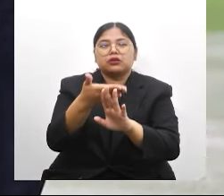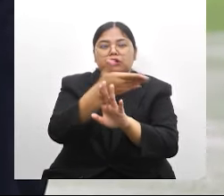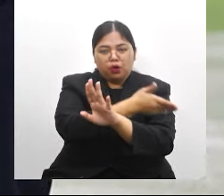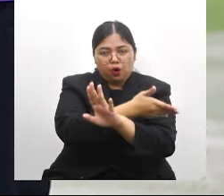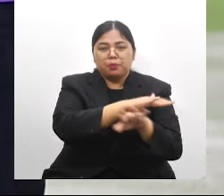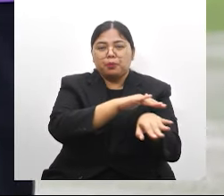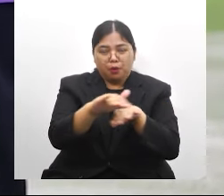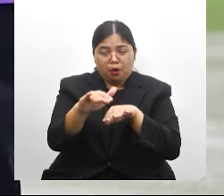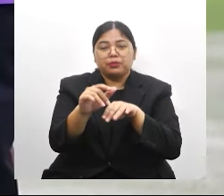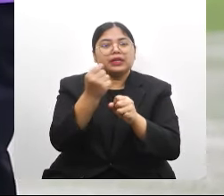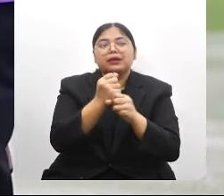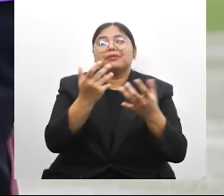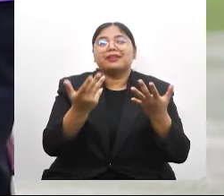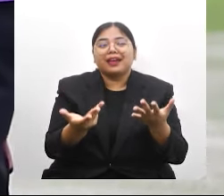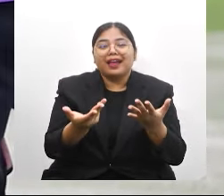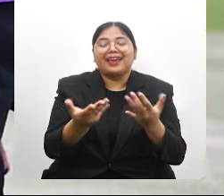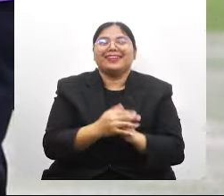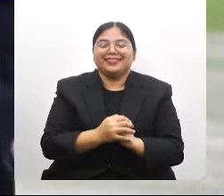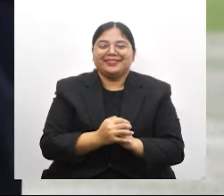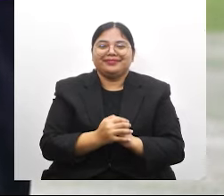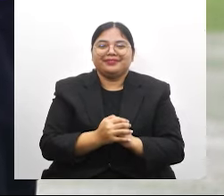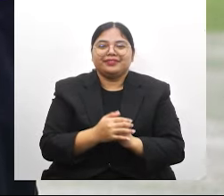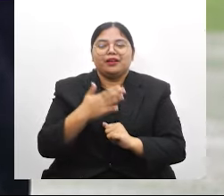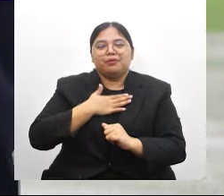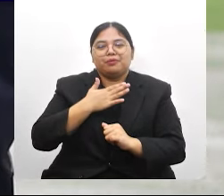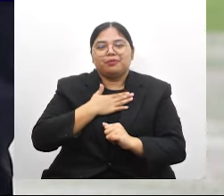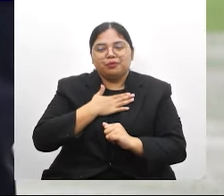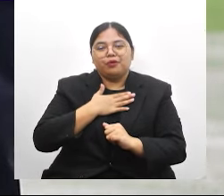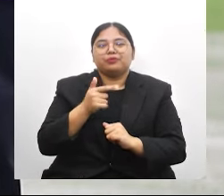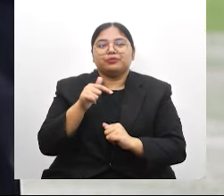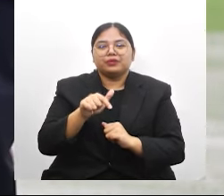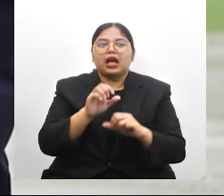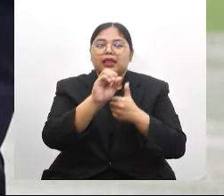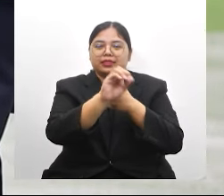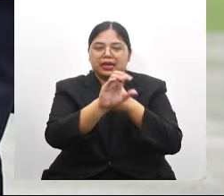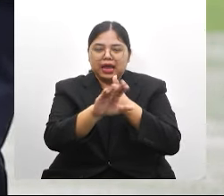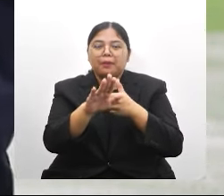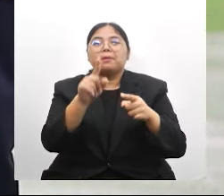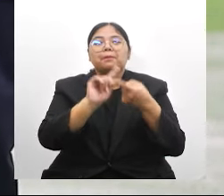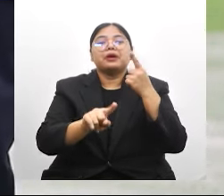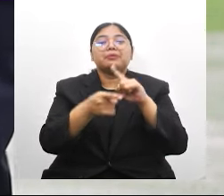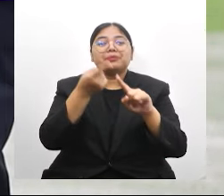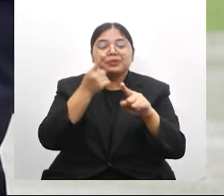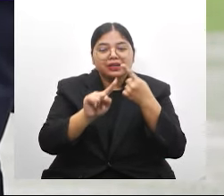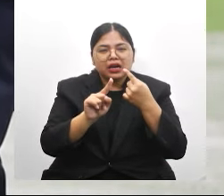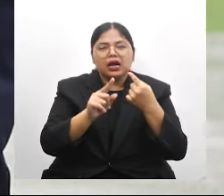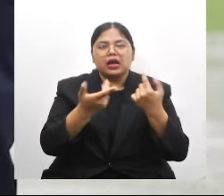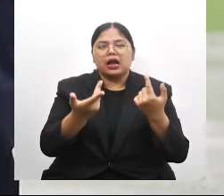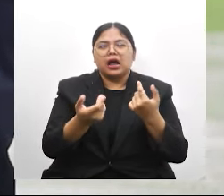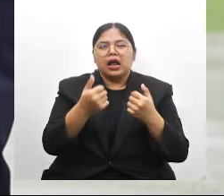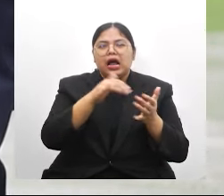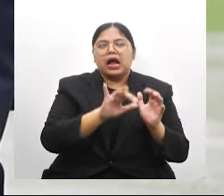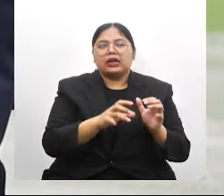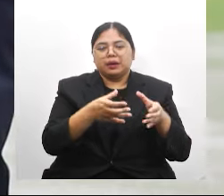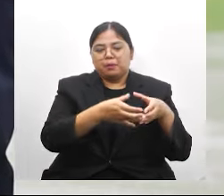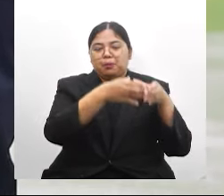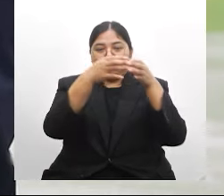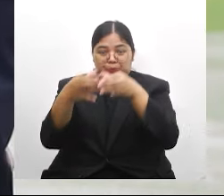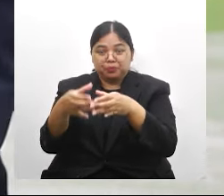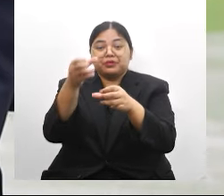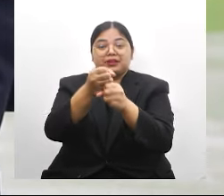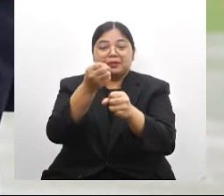บ้างมั้ยคะตรงนี้ครับไอตีนะครับจะแนะนำากเพื่อนๆครับได้เข้ามาทำงานที่นี่สนุก